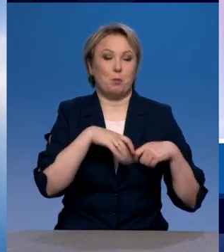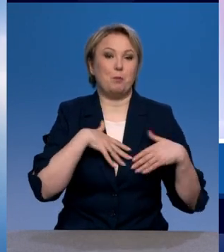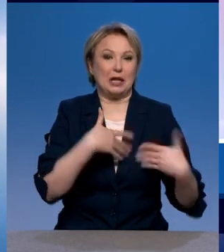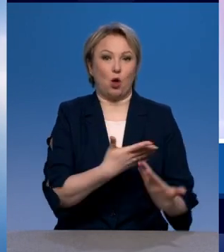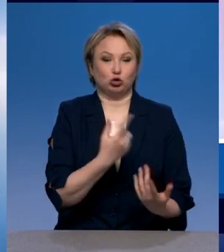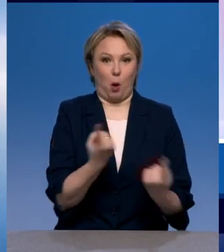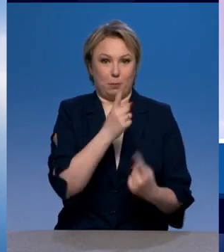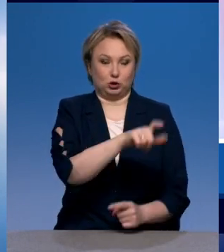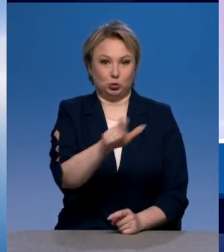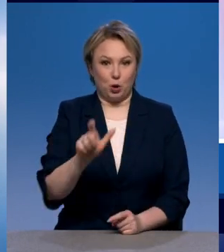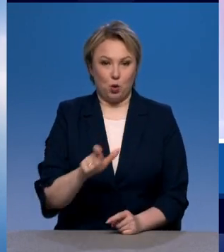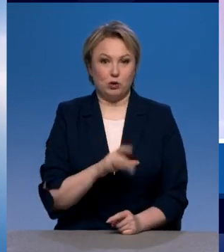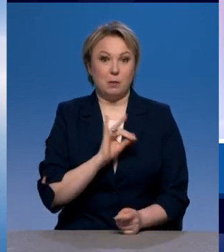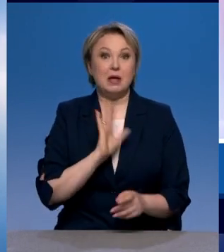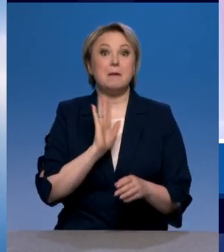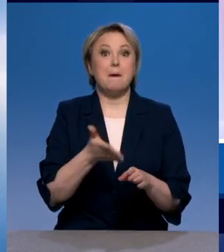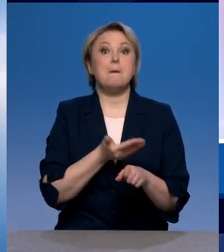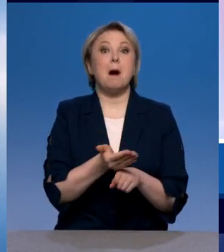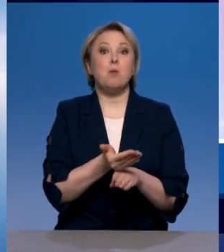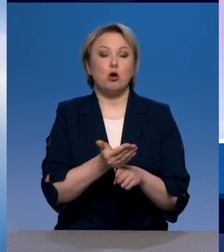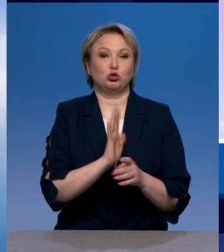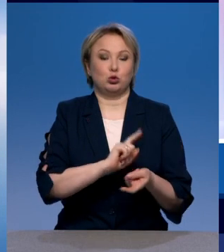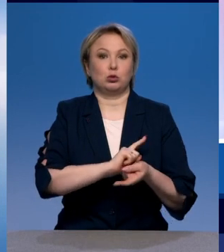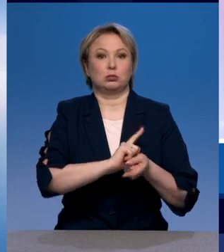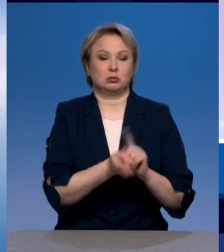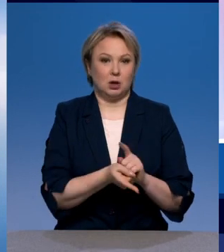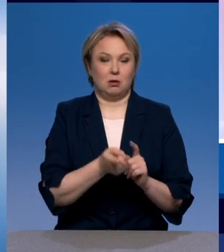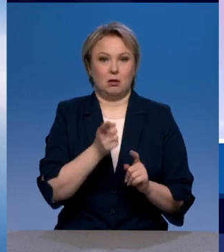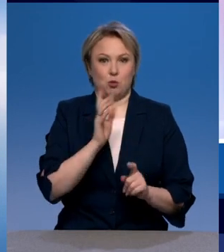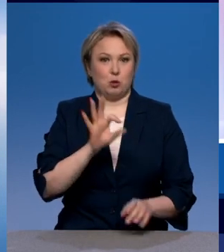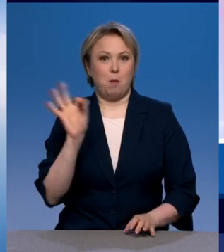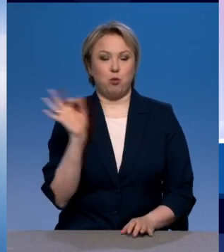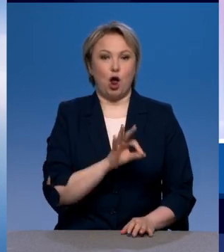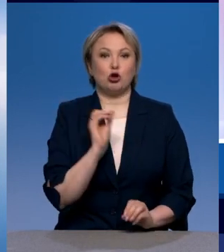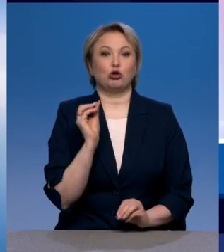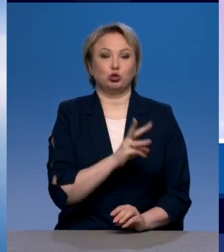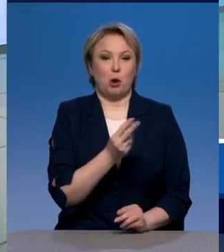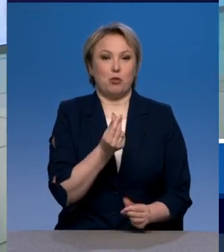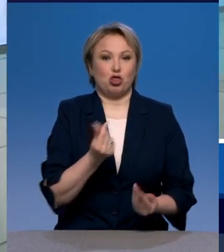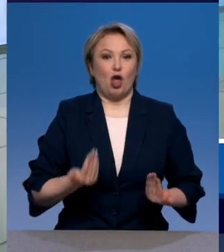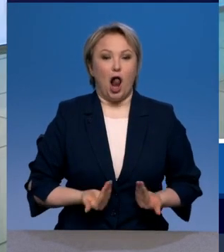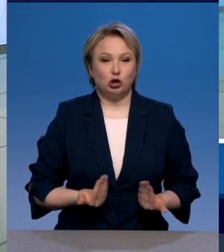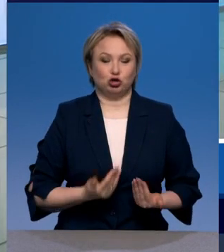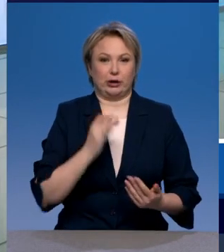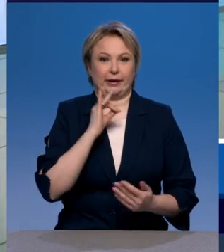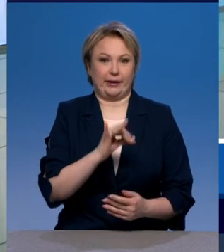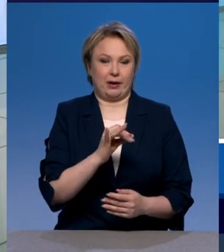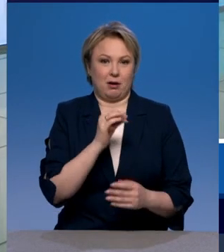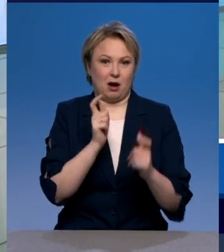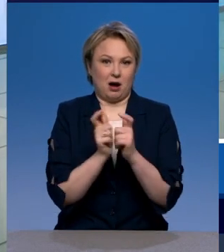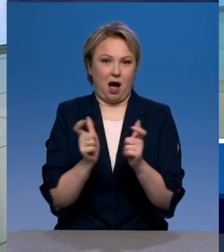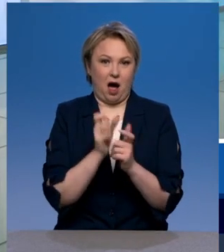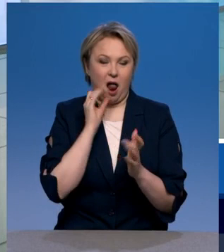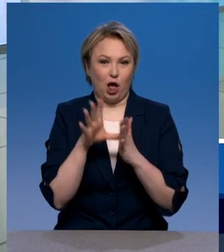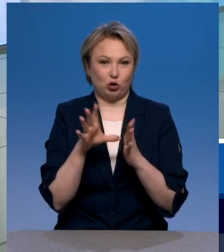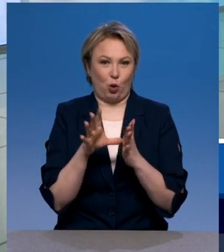гораздо более популярным, чем наличные и электронные деньги. Константин Васильевич, а можем вот прямо от печки, что называется, начать, потому